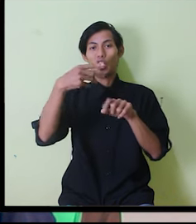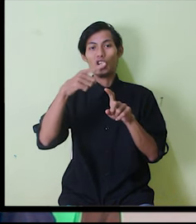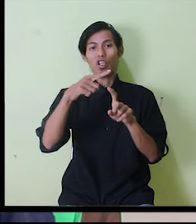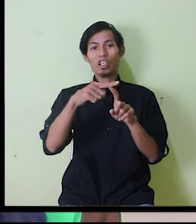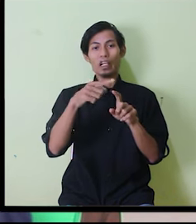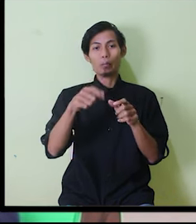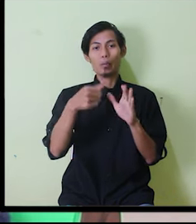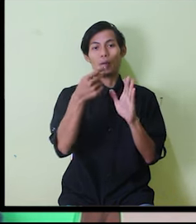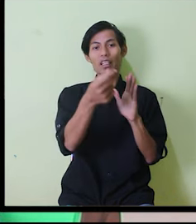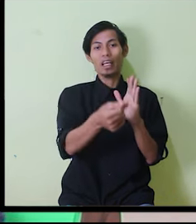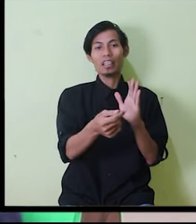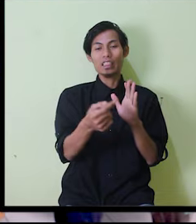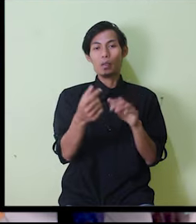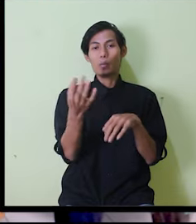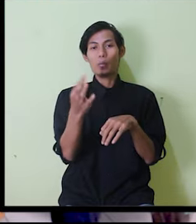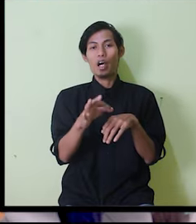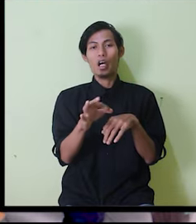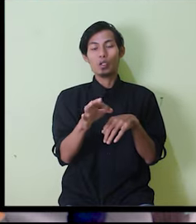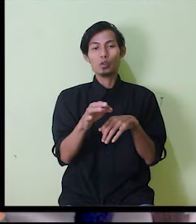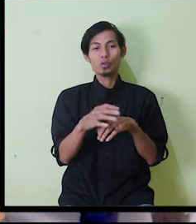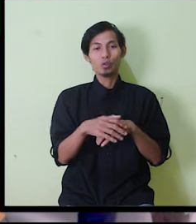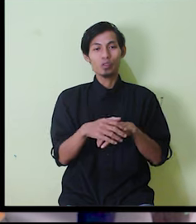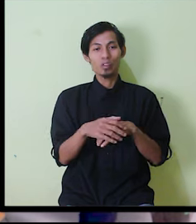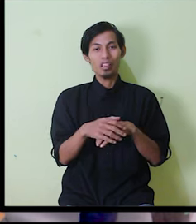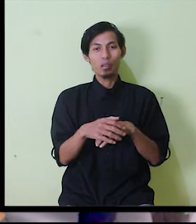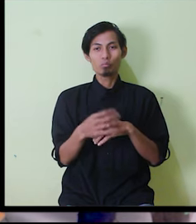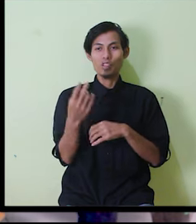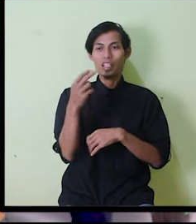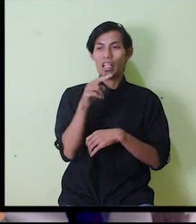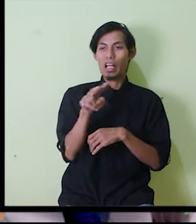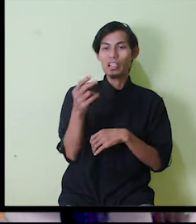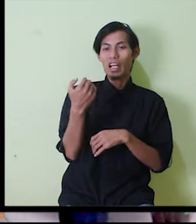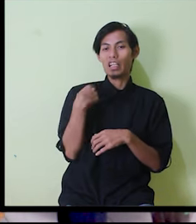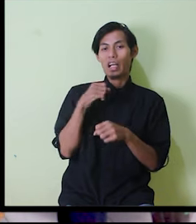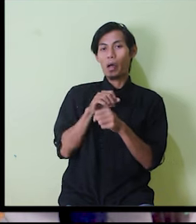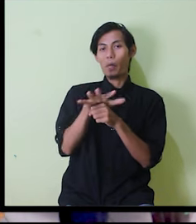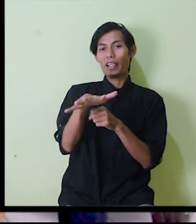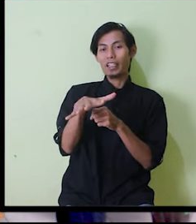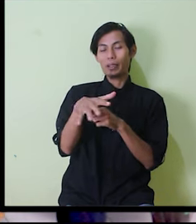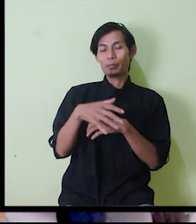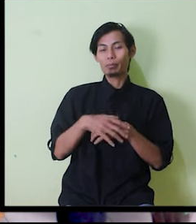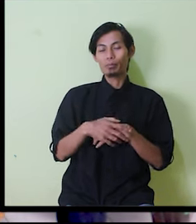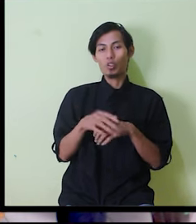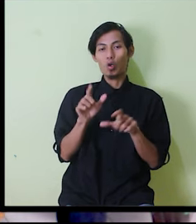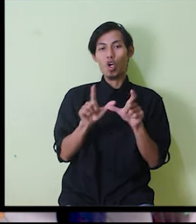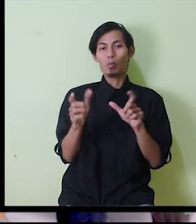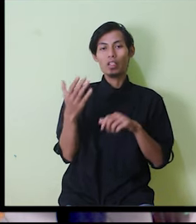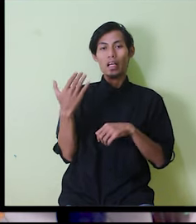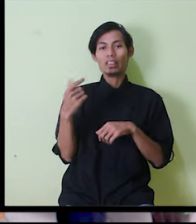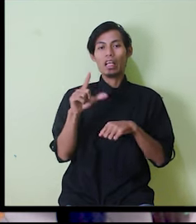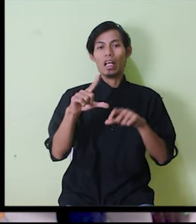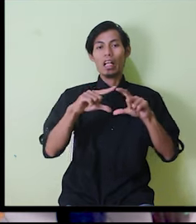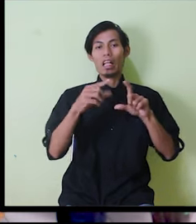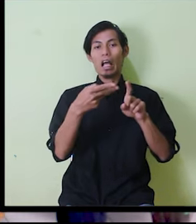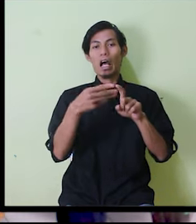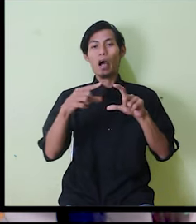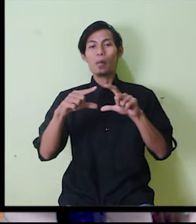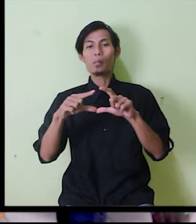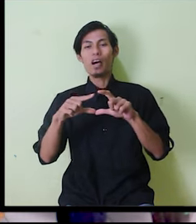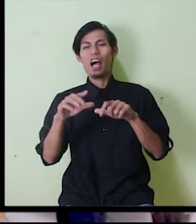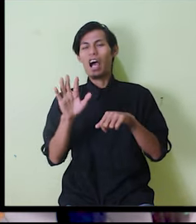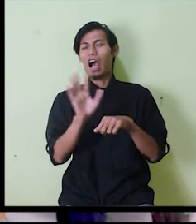sekitar bulan Juni Wah keren ini sudah terlihat ya Jadi terlihat apa dampaknya ya ini menjadi mkipun tadi bilang labanya